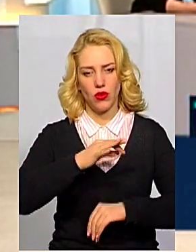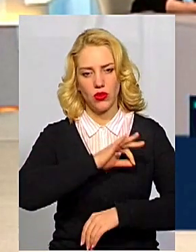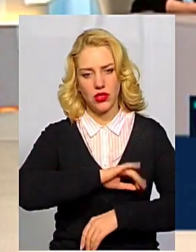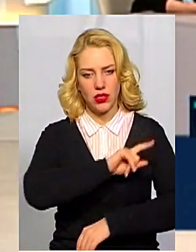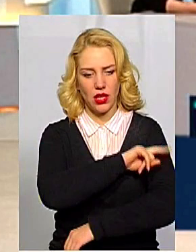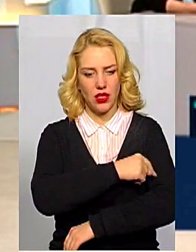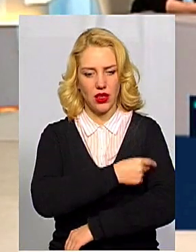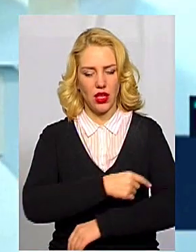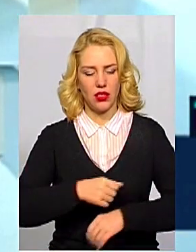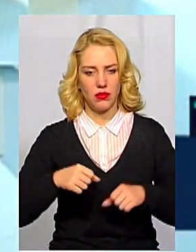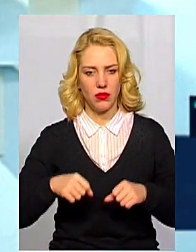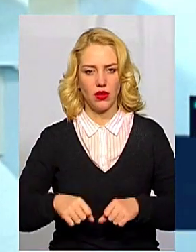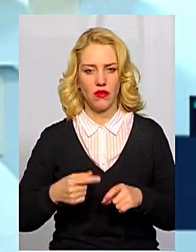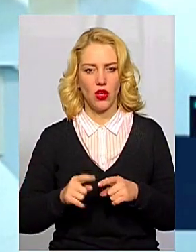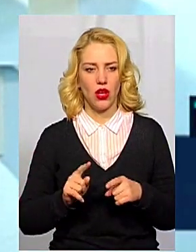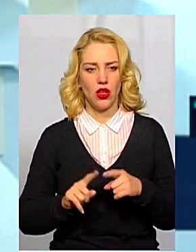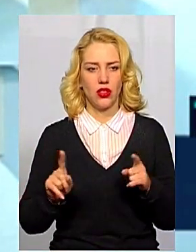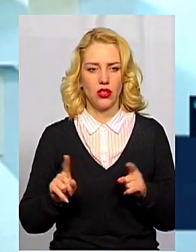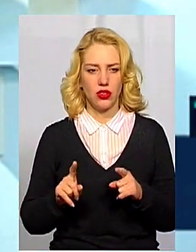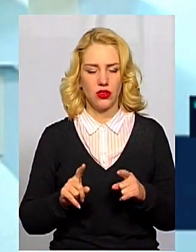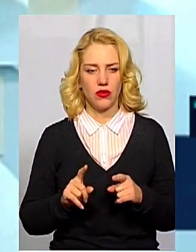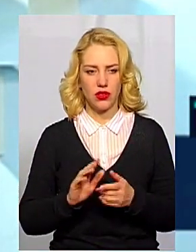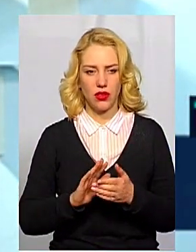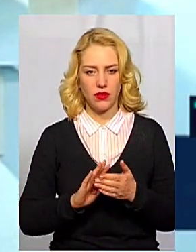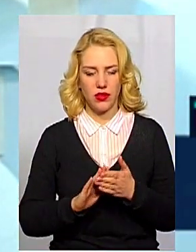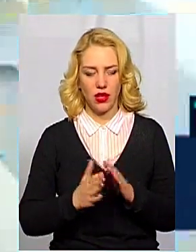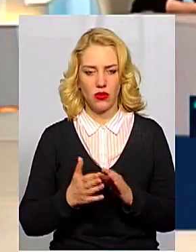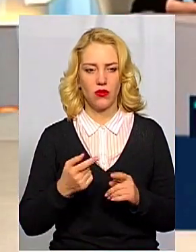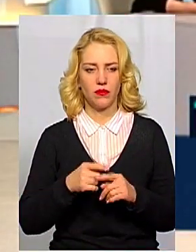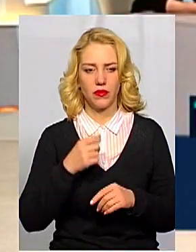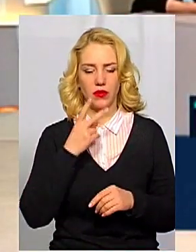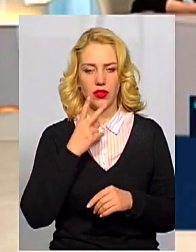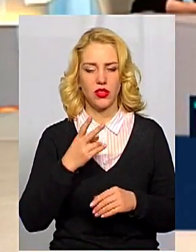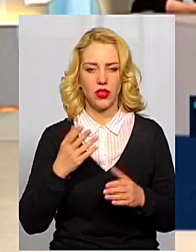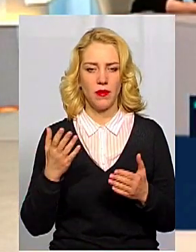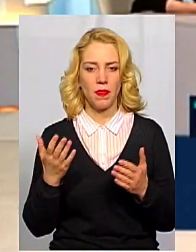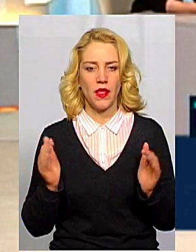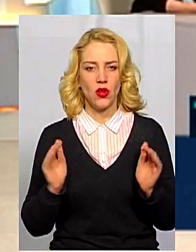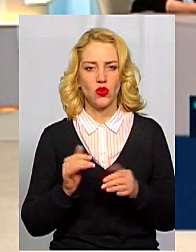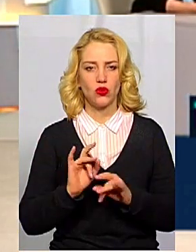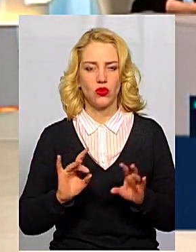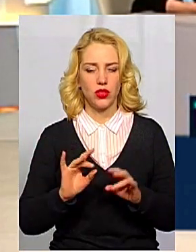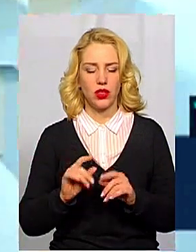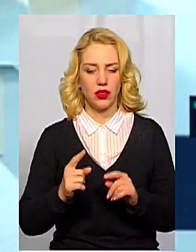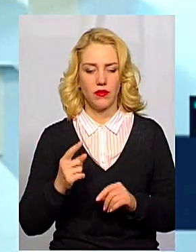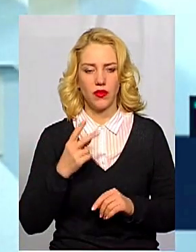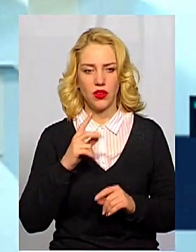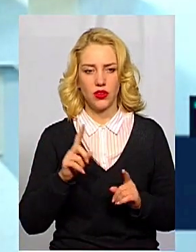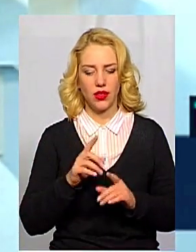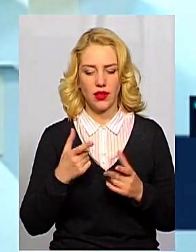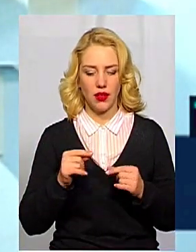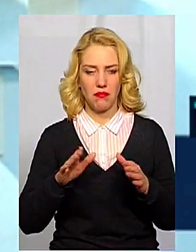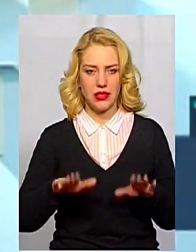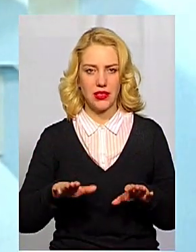які регламентують проведення заходів з поліпшення санітарного стану. От ми бачили сюжет буквально хвилину назад, де